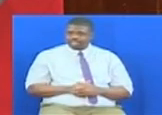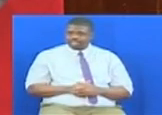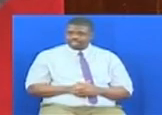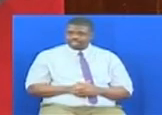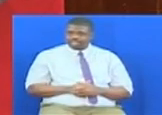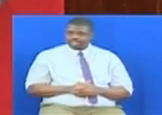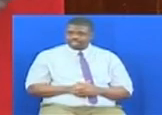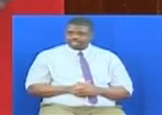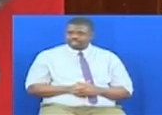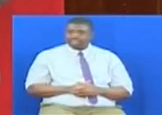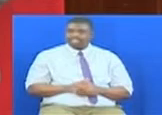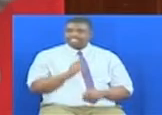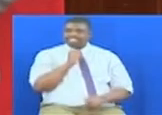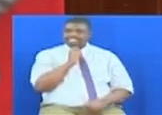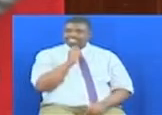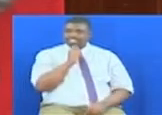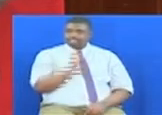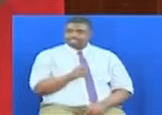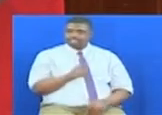Mheshimiwa Spika